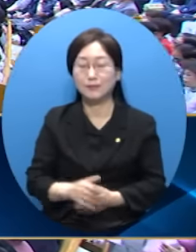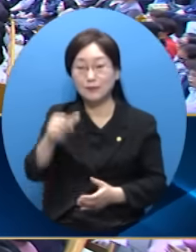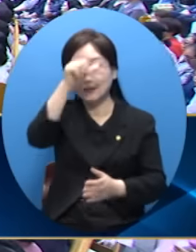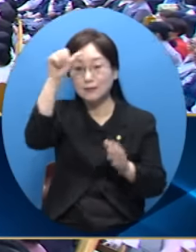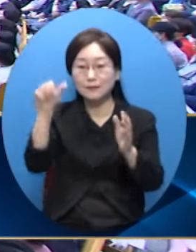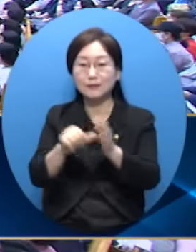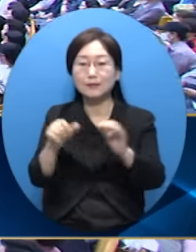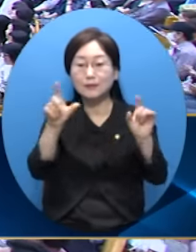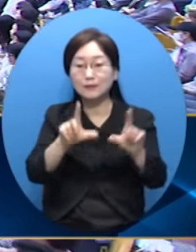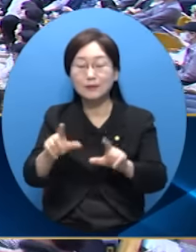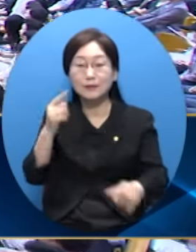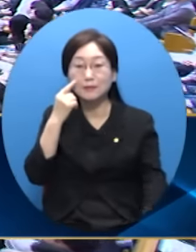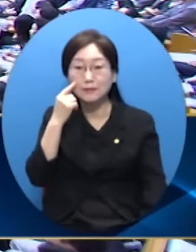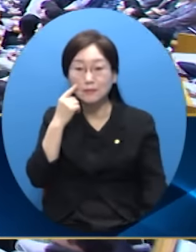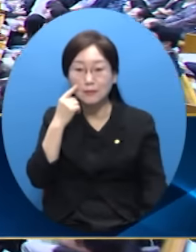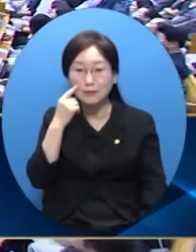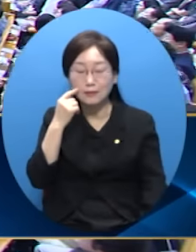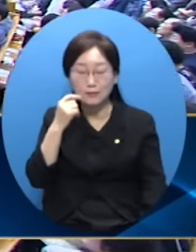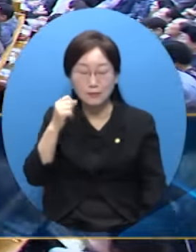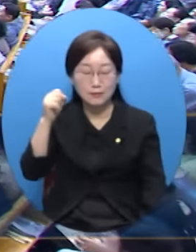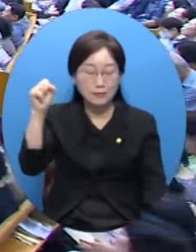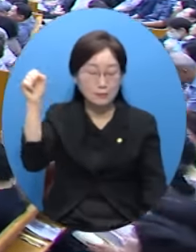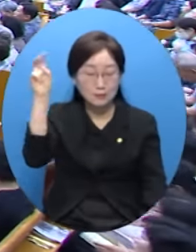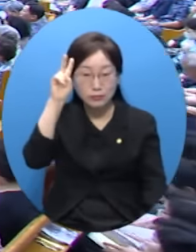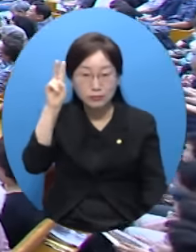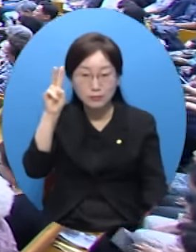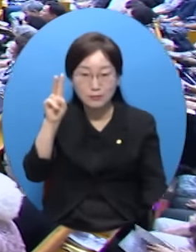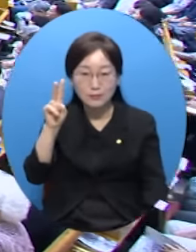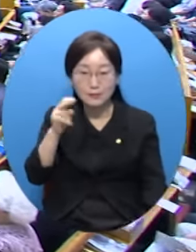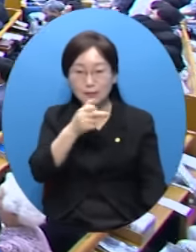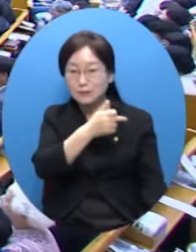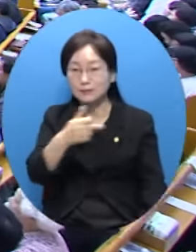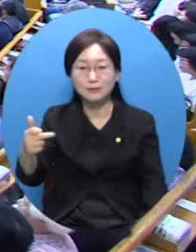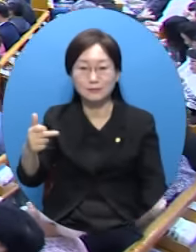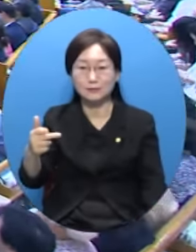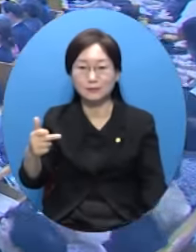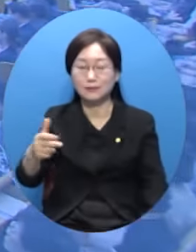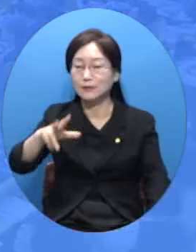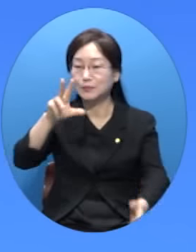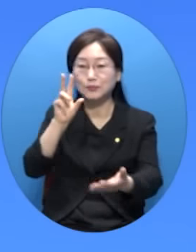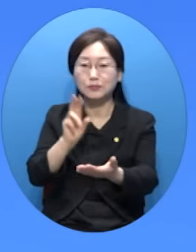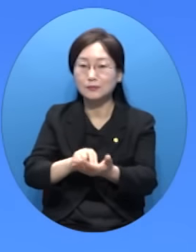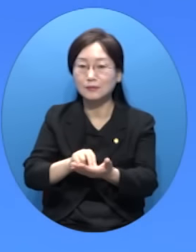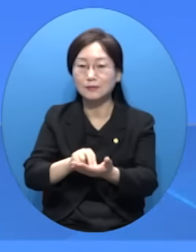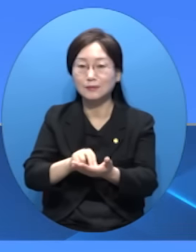인생을 살다 보면 누구나 예기치 않게 큰 문제와